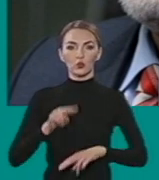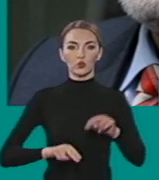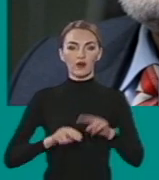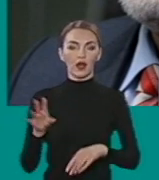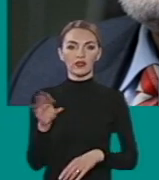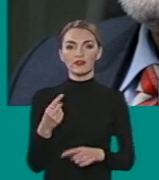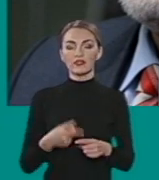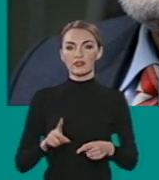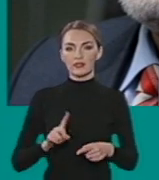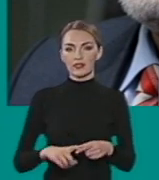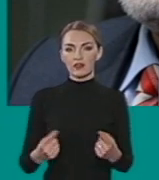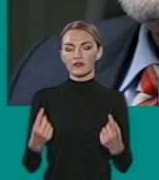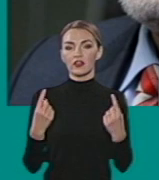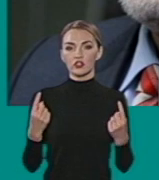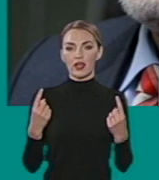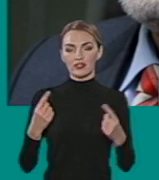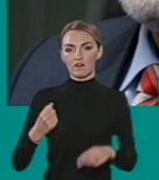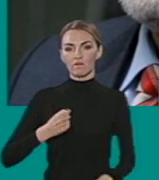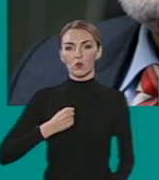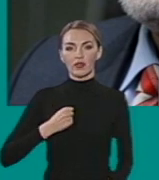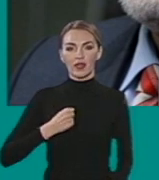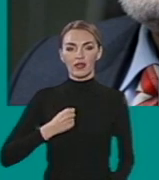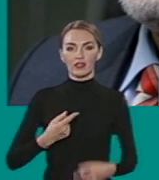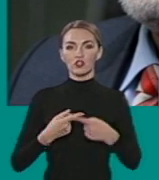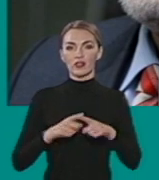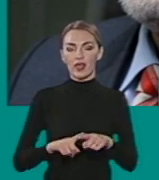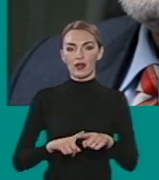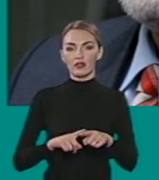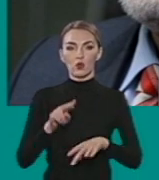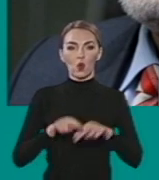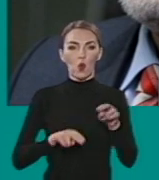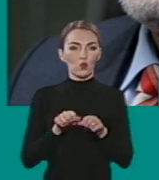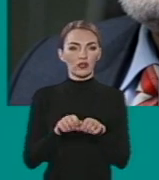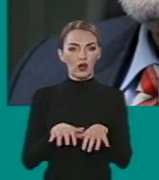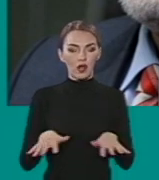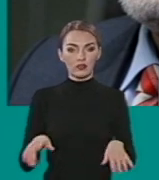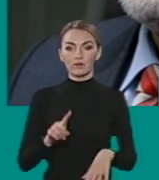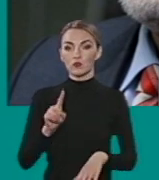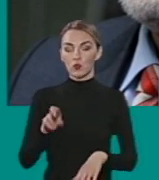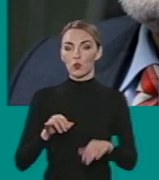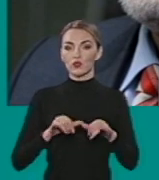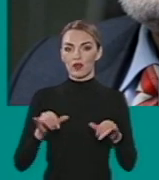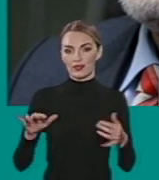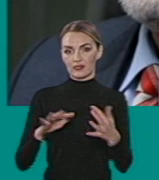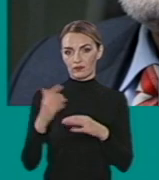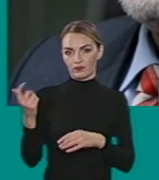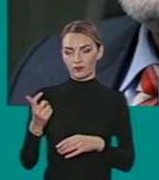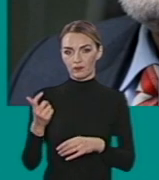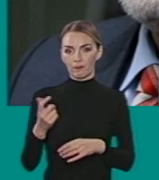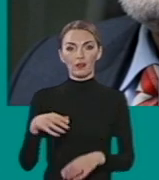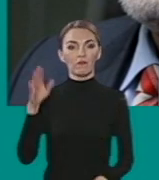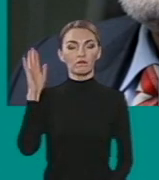ці величезні воєнно-інженерні комунікації, для того, щоб розвивати сільське господарство, потрібна